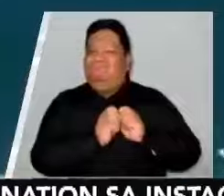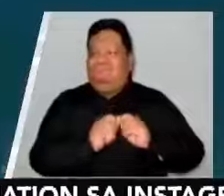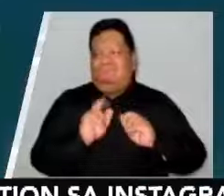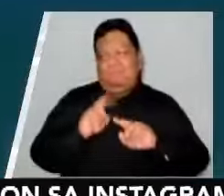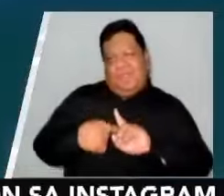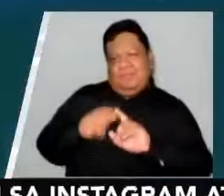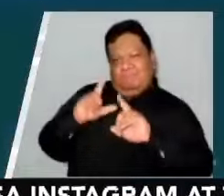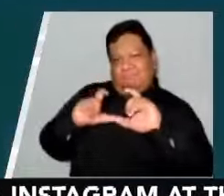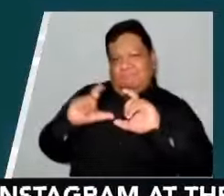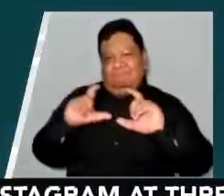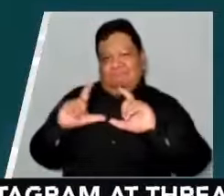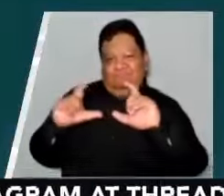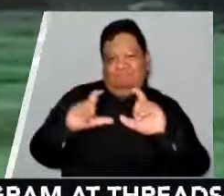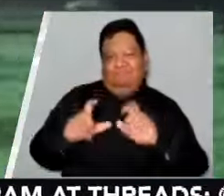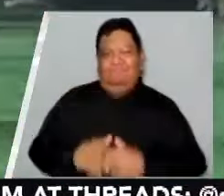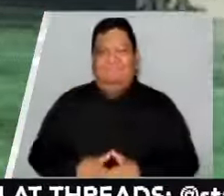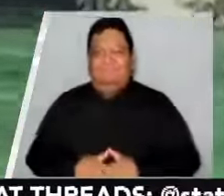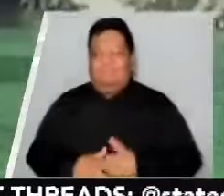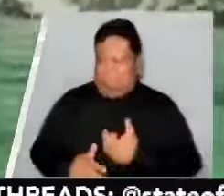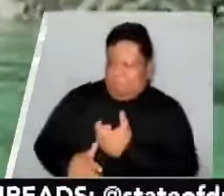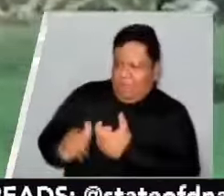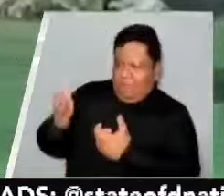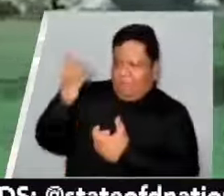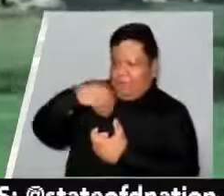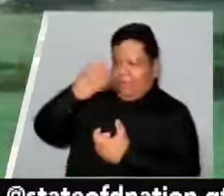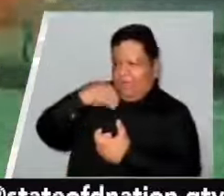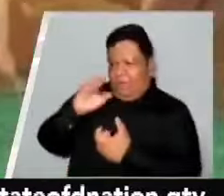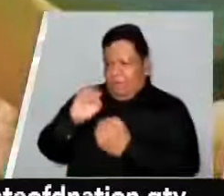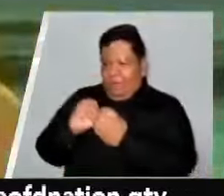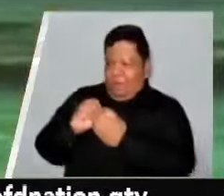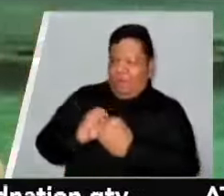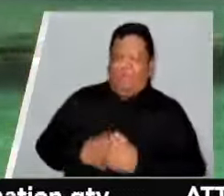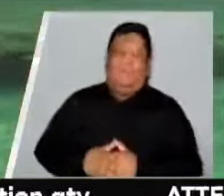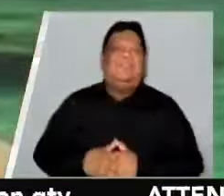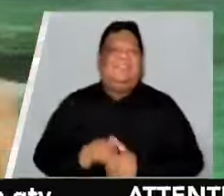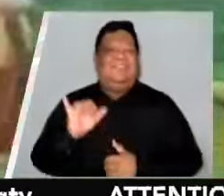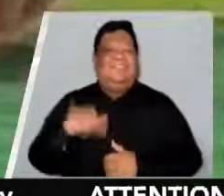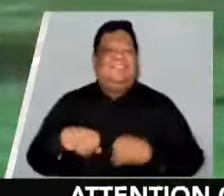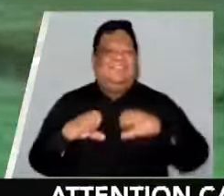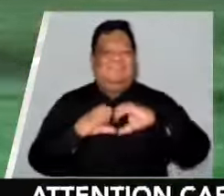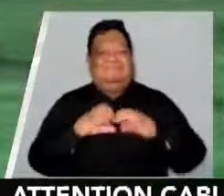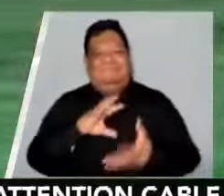Ang ganda nung wave. Sige lang. Joseph Morong, nagbabalita para sa GMA Integrated News.